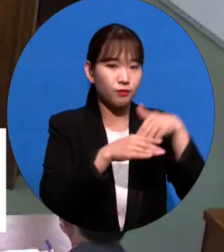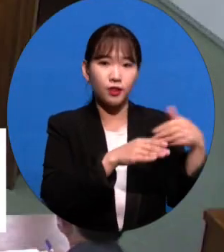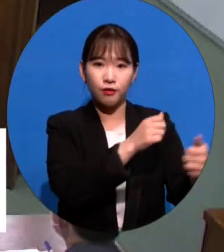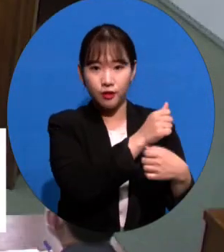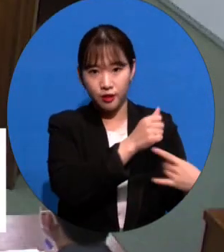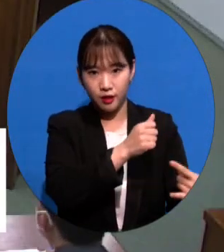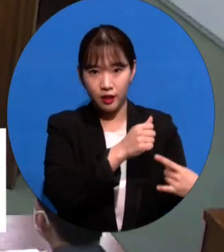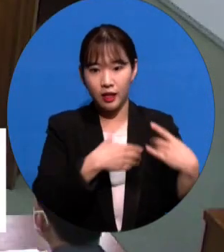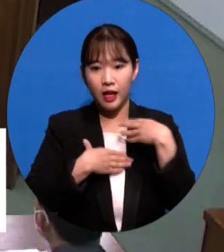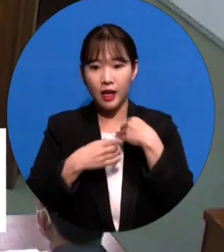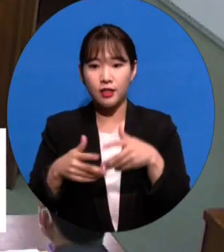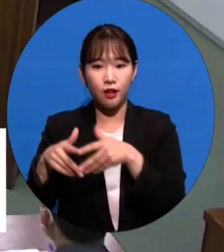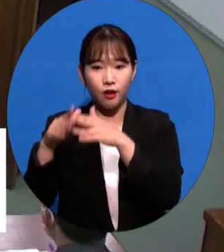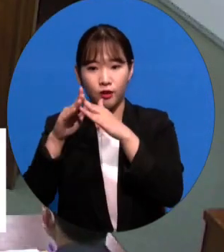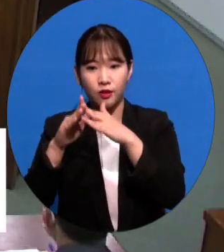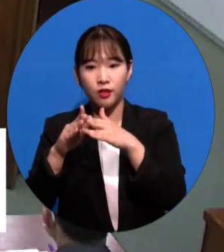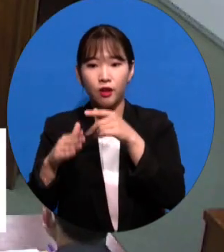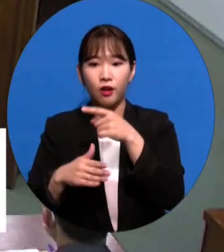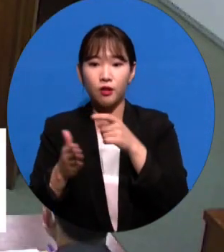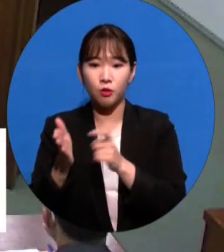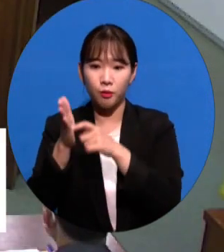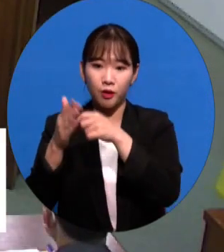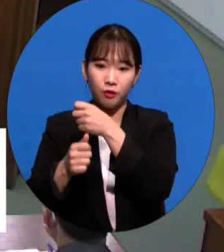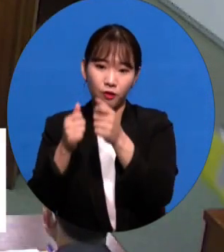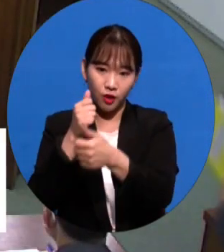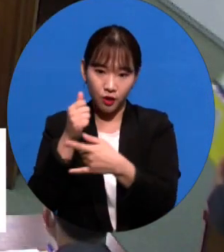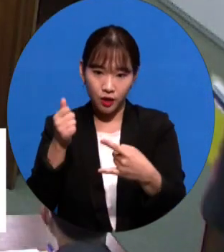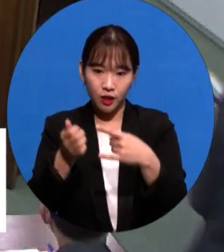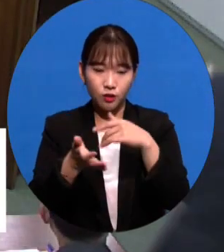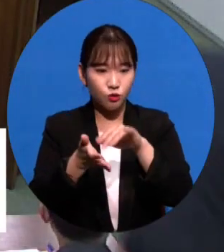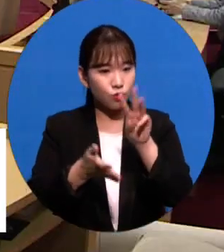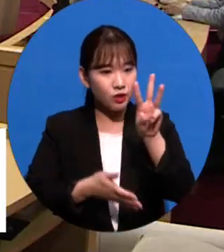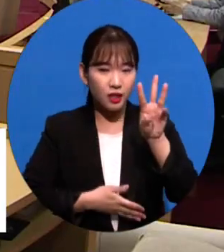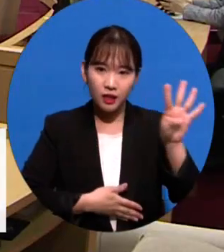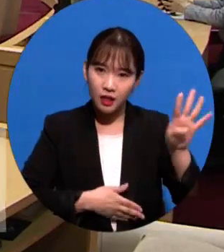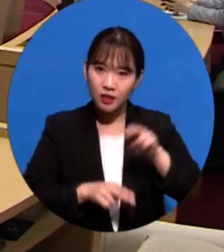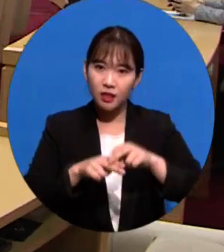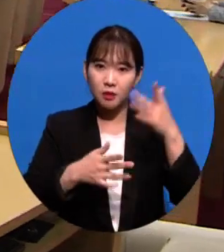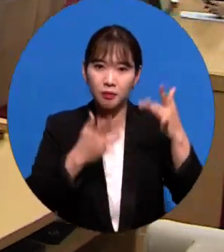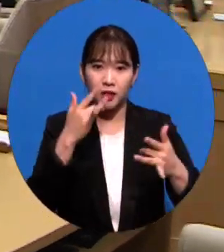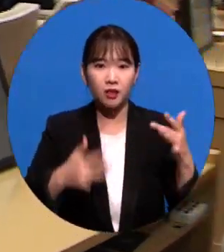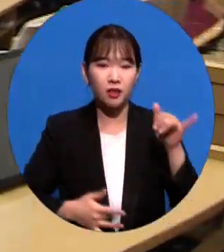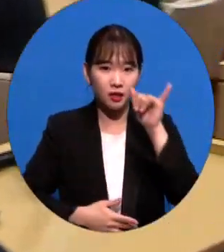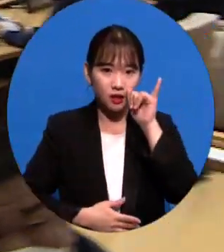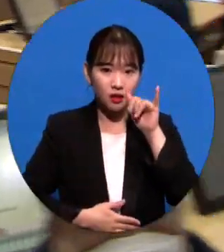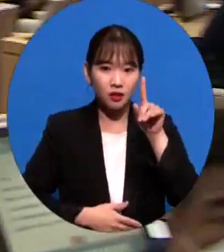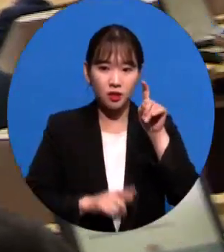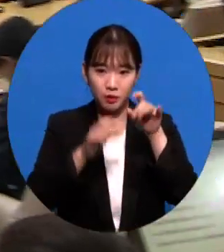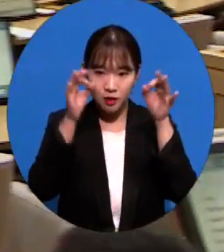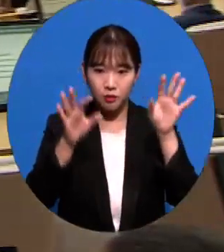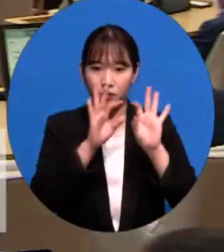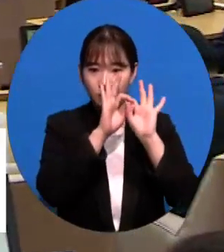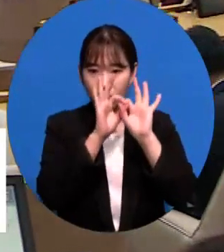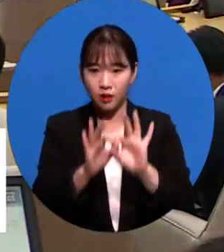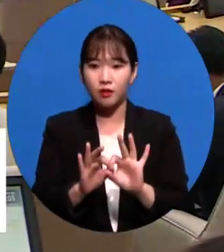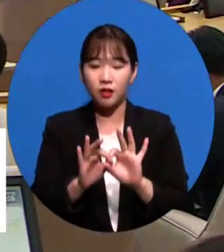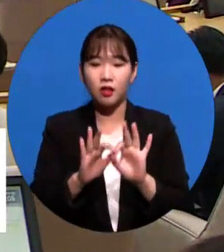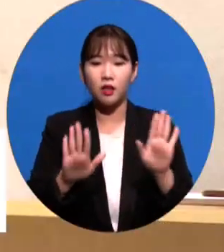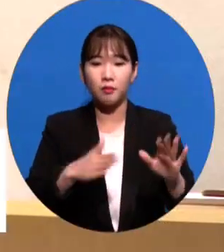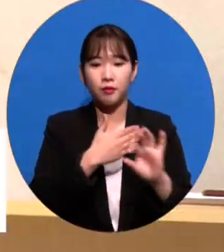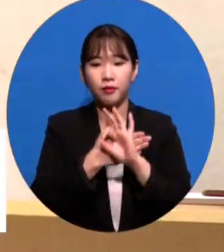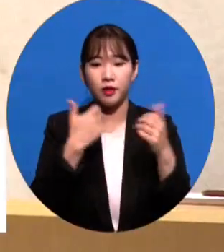경제관광문화위원회, 안전건설소방위원회 역시 서너 개 자리가 비었습니다. 11일간 열리는 이번